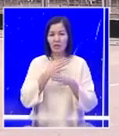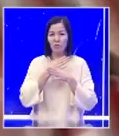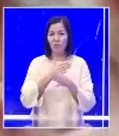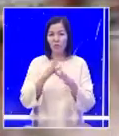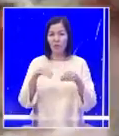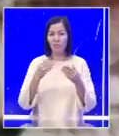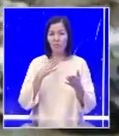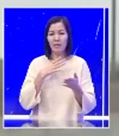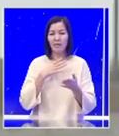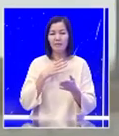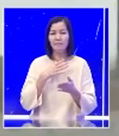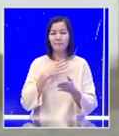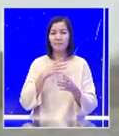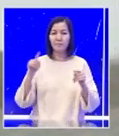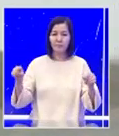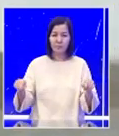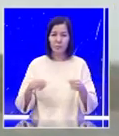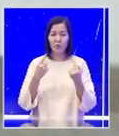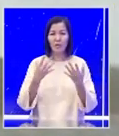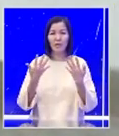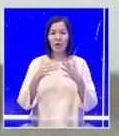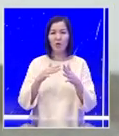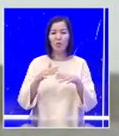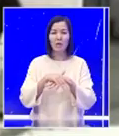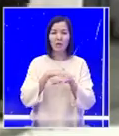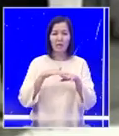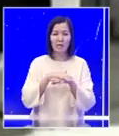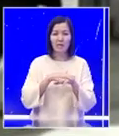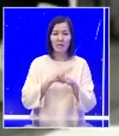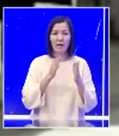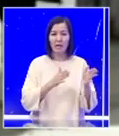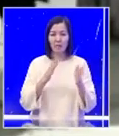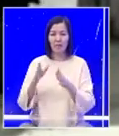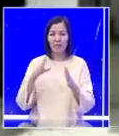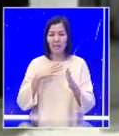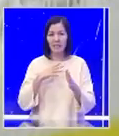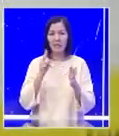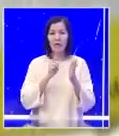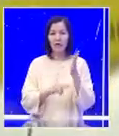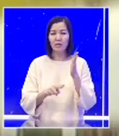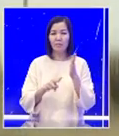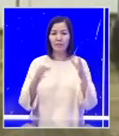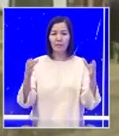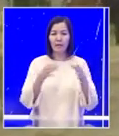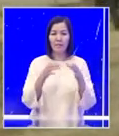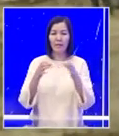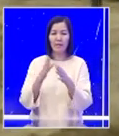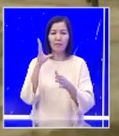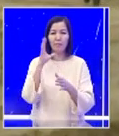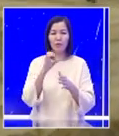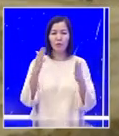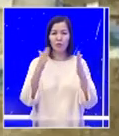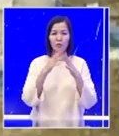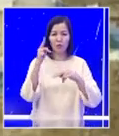деп түсінемін. Орнында бар оңалар. Қызылағаш елдіктің береке бірліктің арқасында қалпына келтірілді. 70-ге тарта компания 500-ден аса